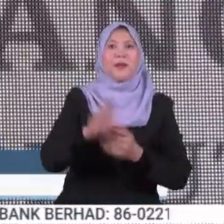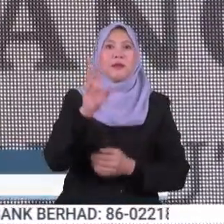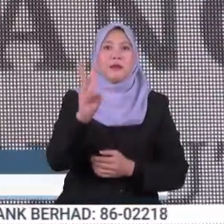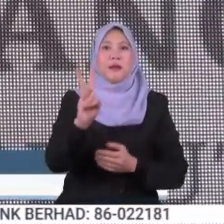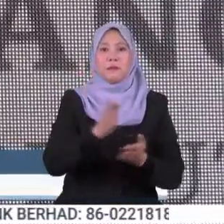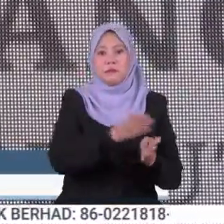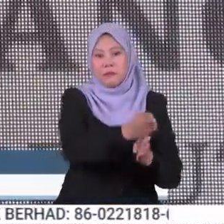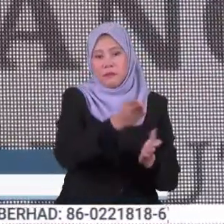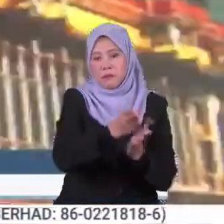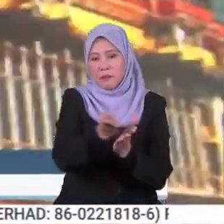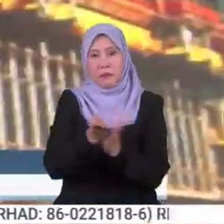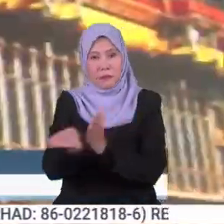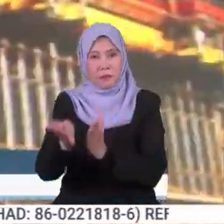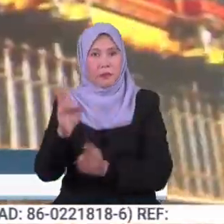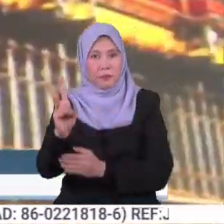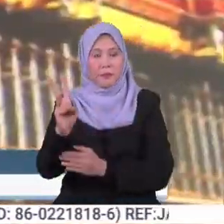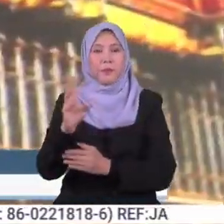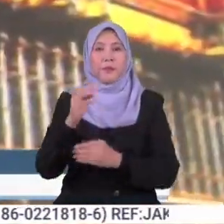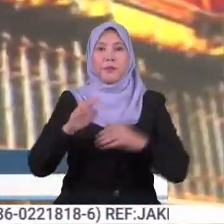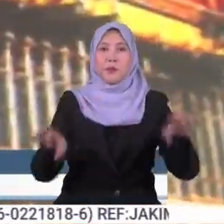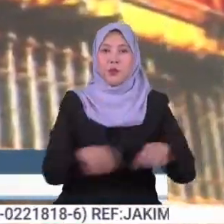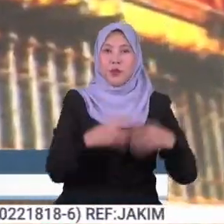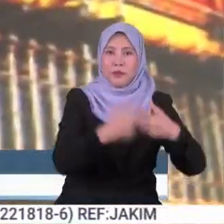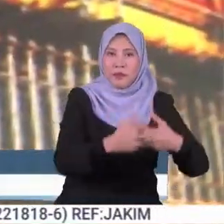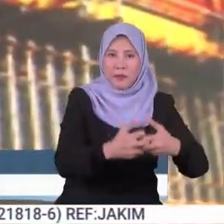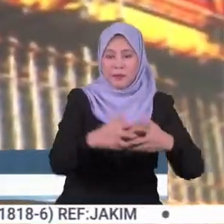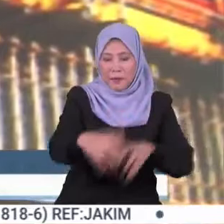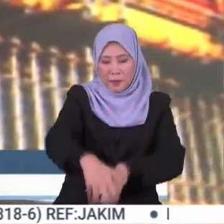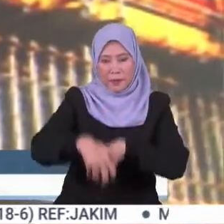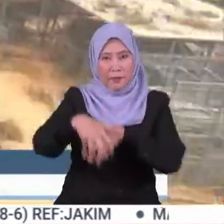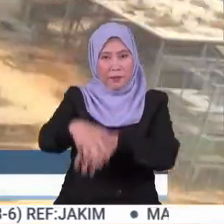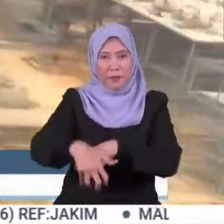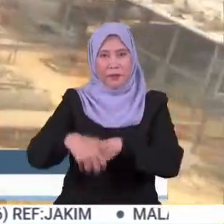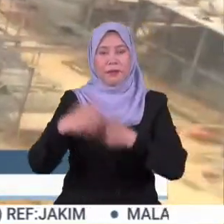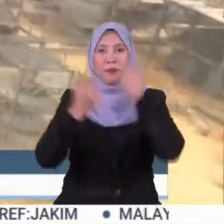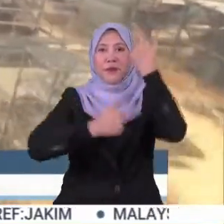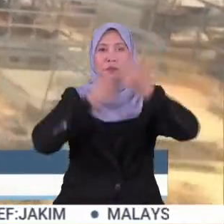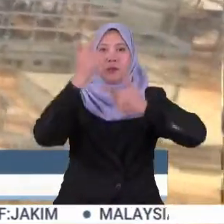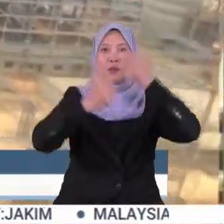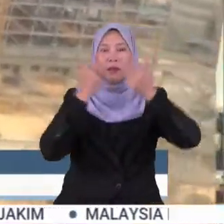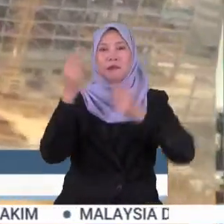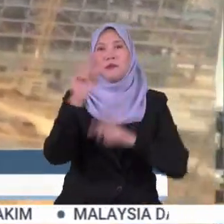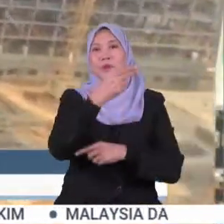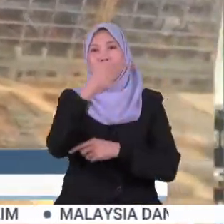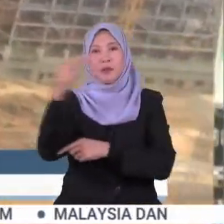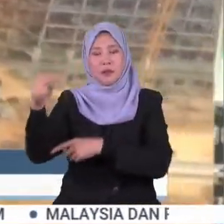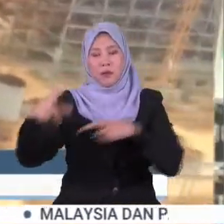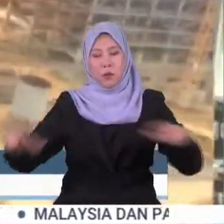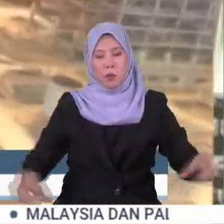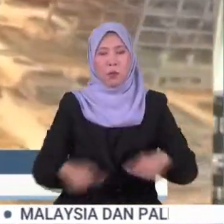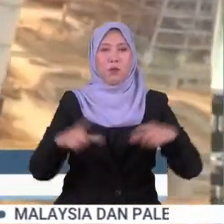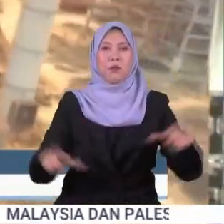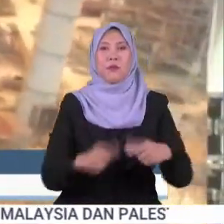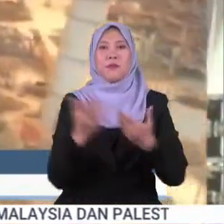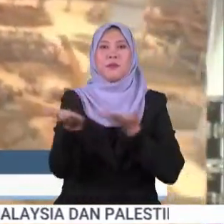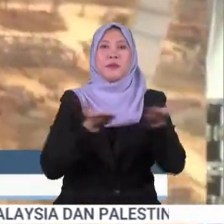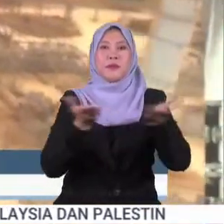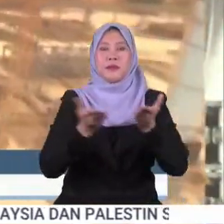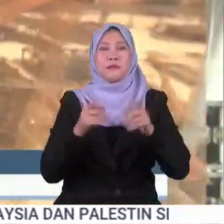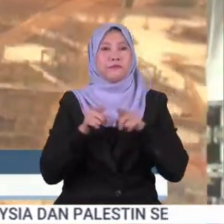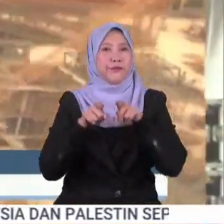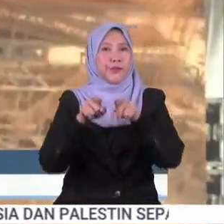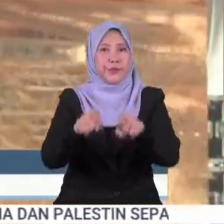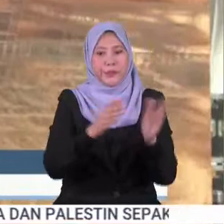6 sektor keutamaan iaitu pembuatan, pertanian komersial, pelancongan, perhutanan, perlombongan dan perkhidmatan selari